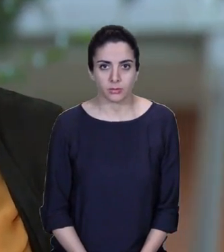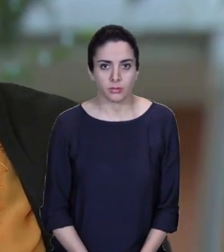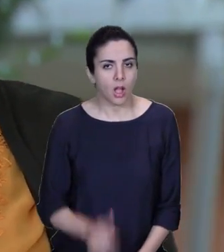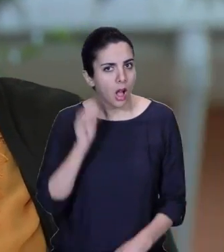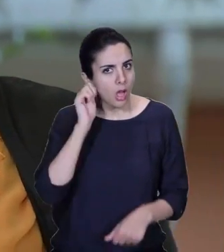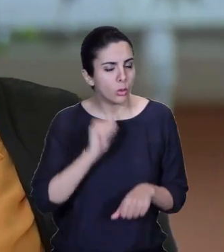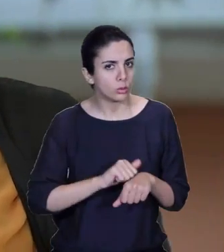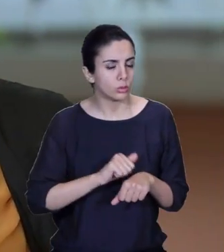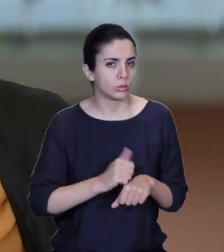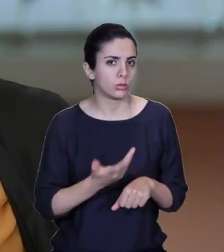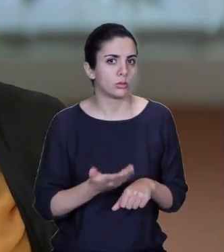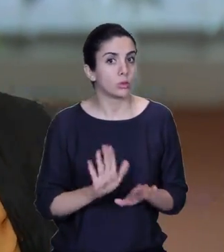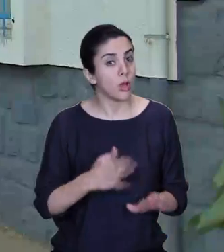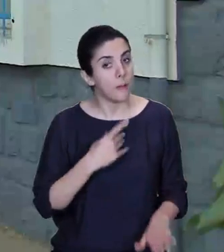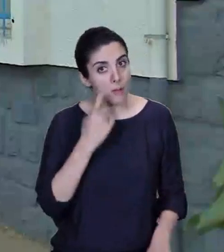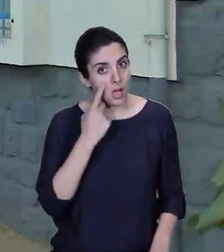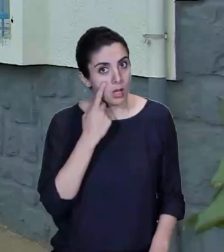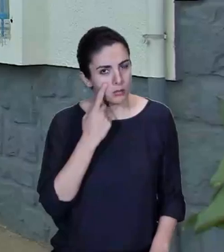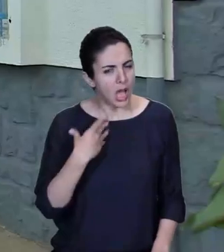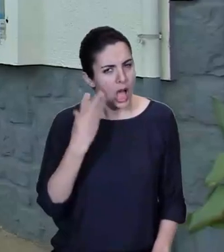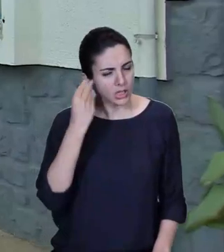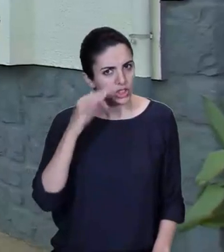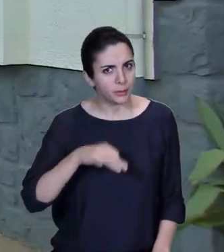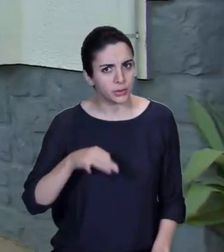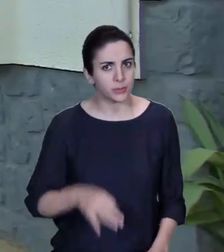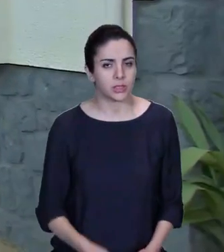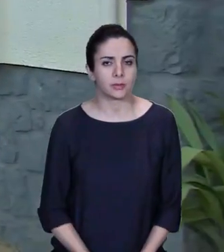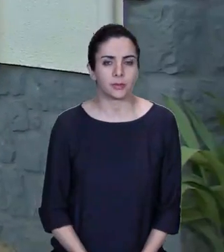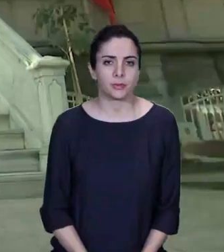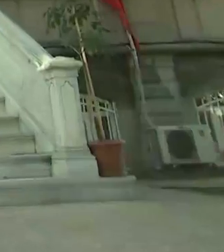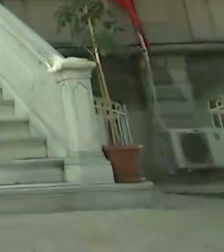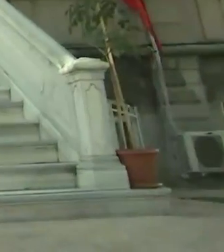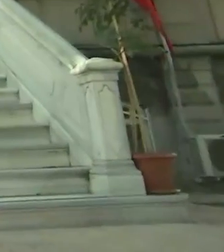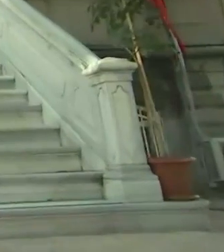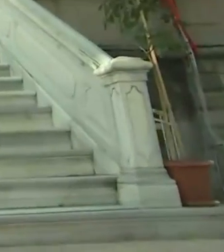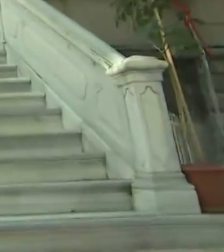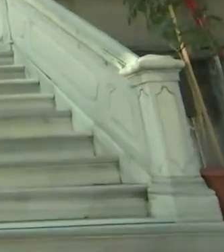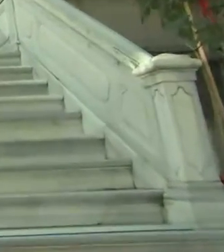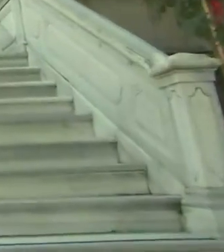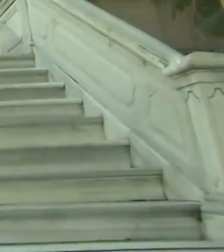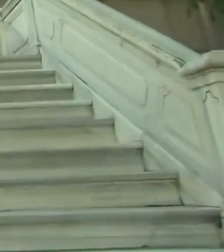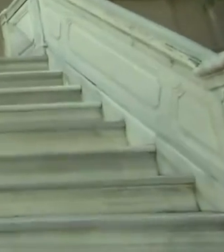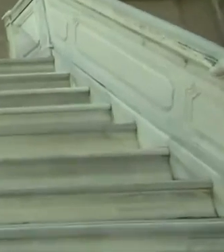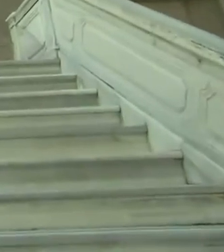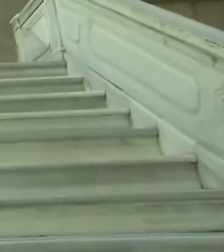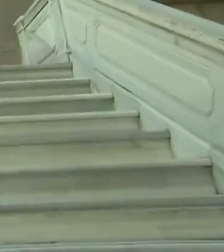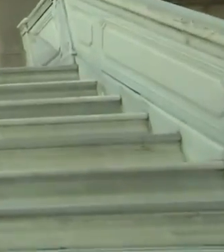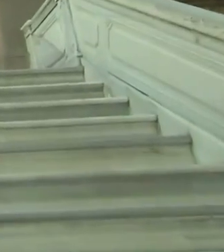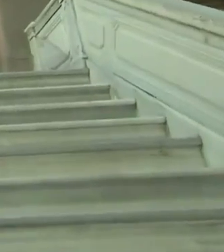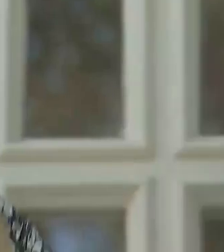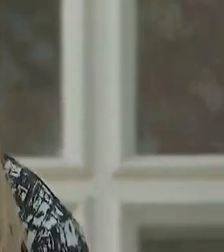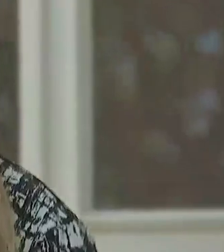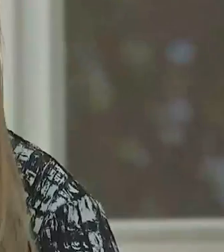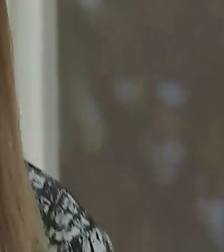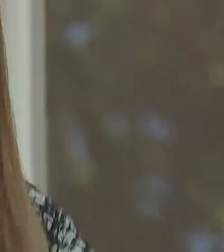Allah korusun. Dur bakalım, anlarız şimdi. Eve girdi. Alev yetiştirme yurdundan